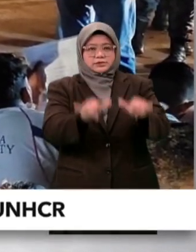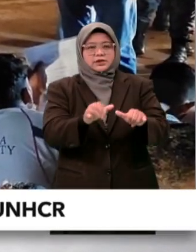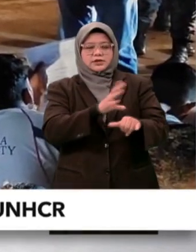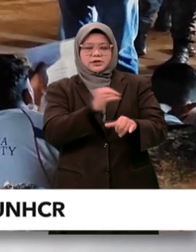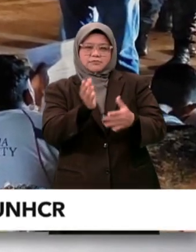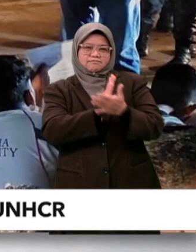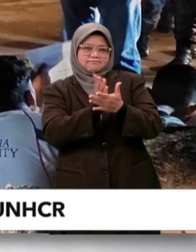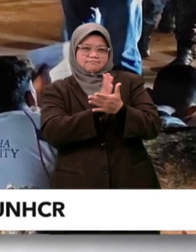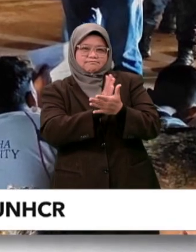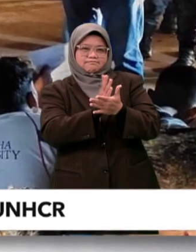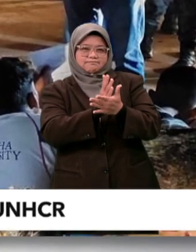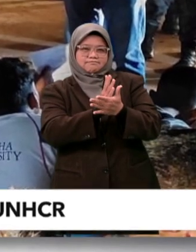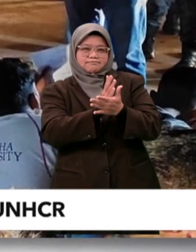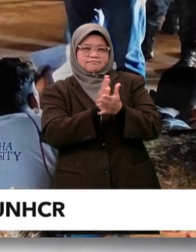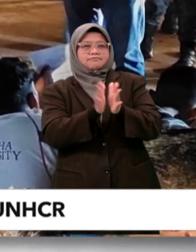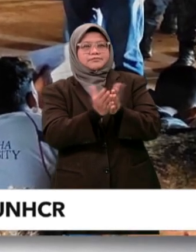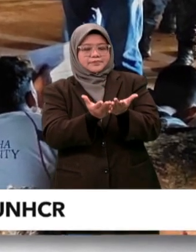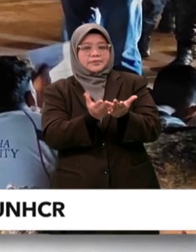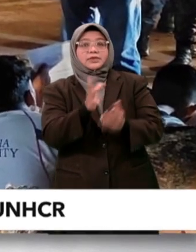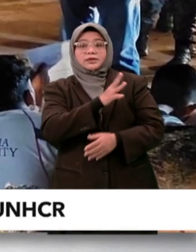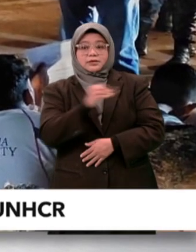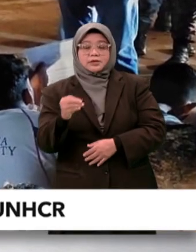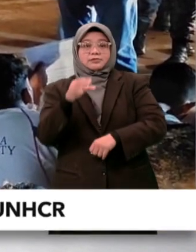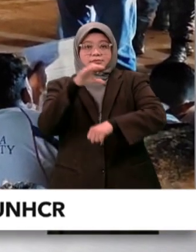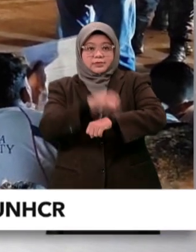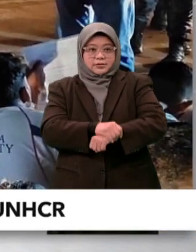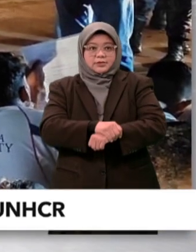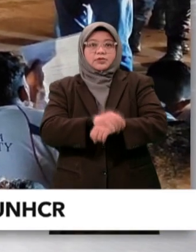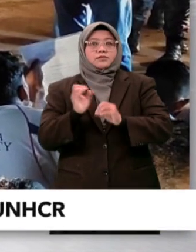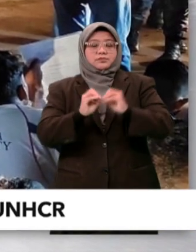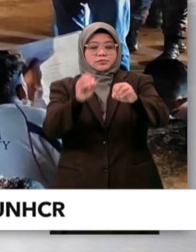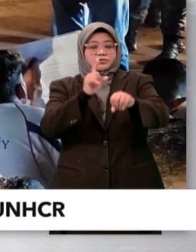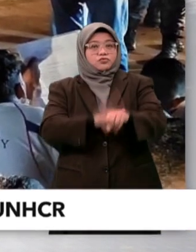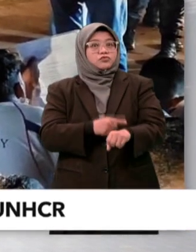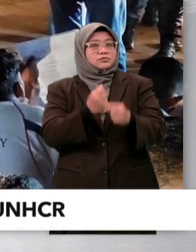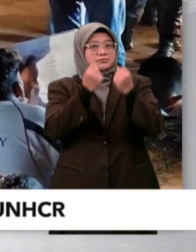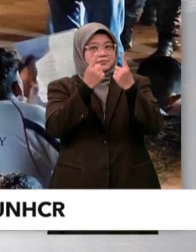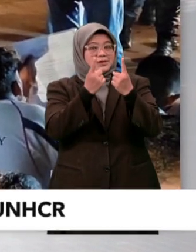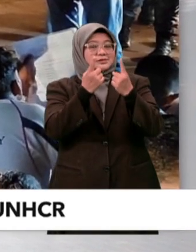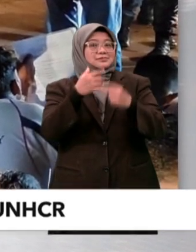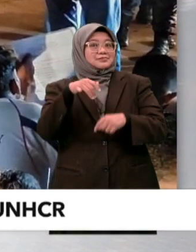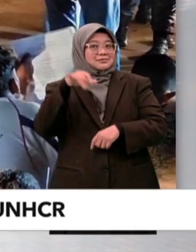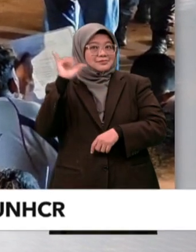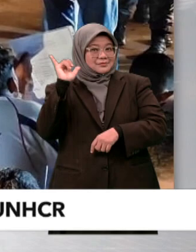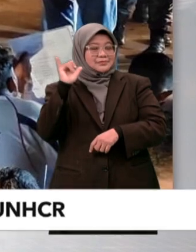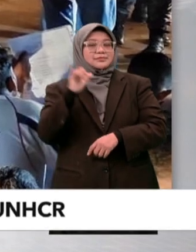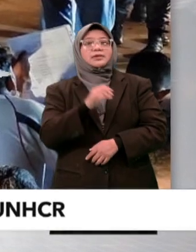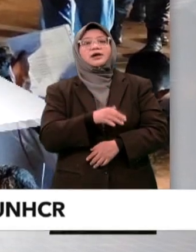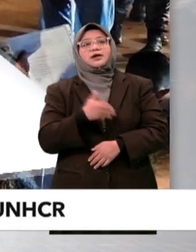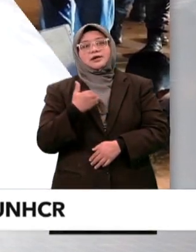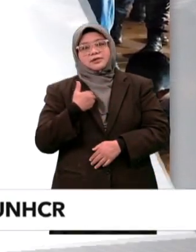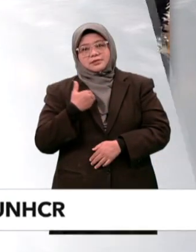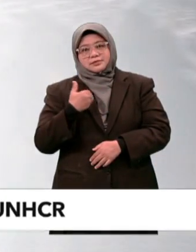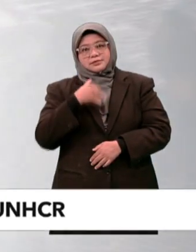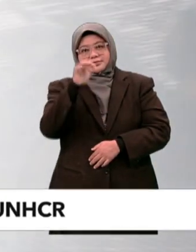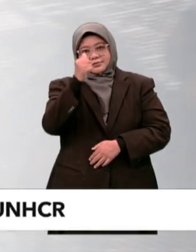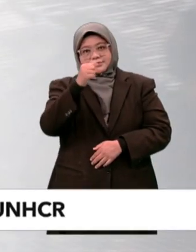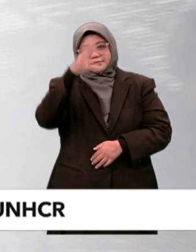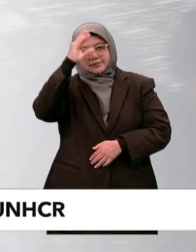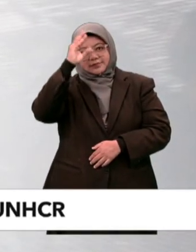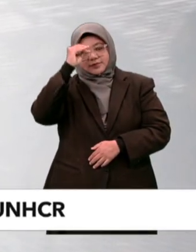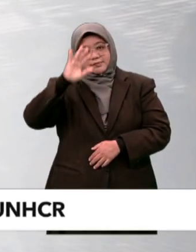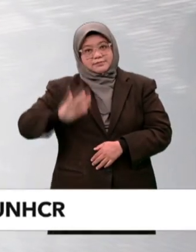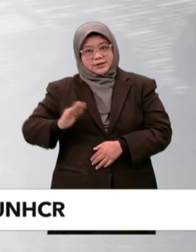meragukan katanya Mereka yang ditahan dalam operasi bermula pukul 11.15 malam tadi itu terdiri daripada 10 lelaki